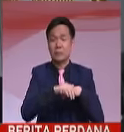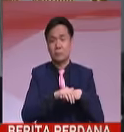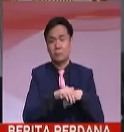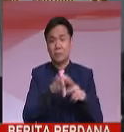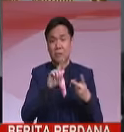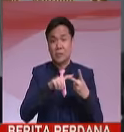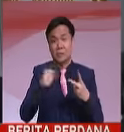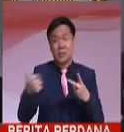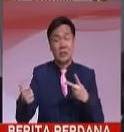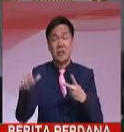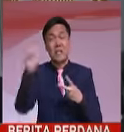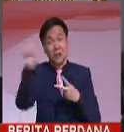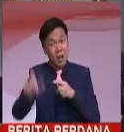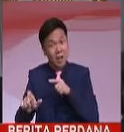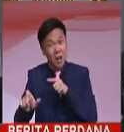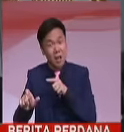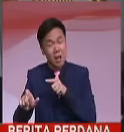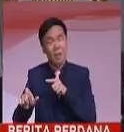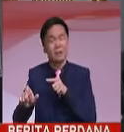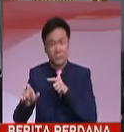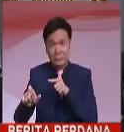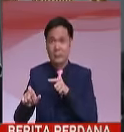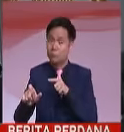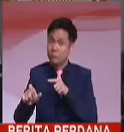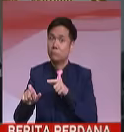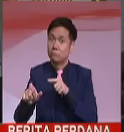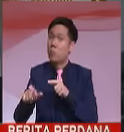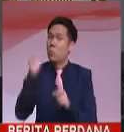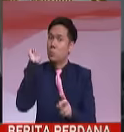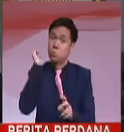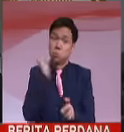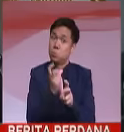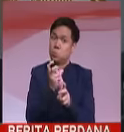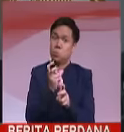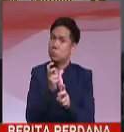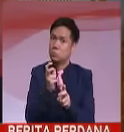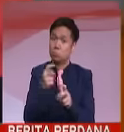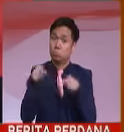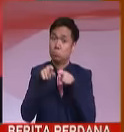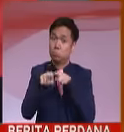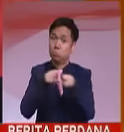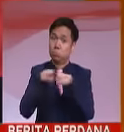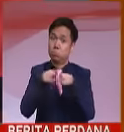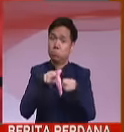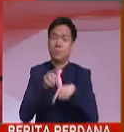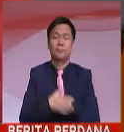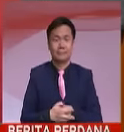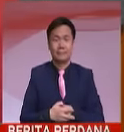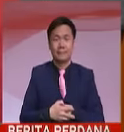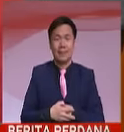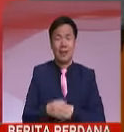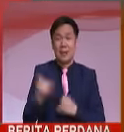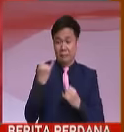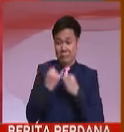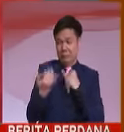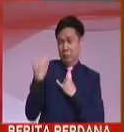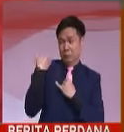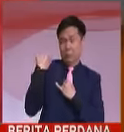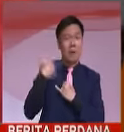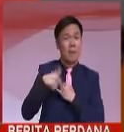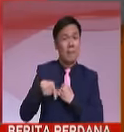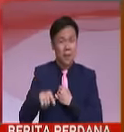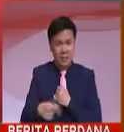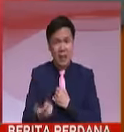season yay tas Webe horse habis browsing Yes kali terakhir melicia mempunyai